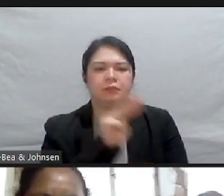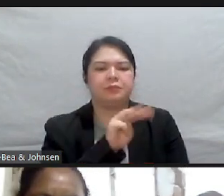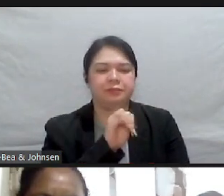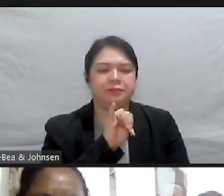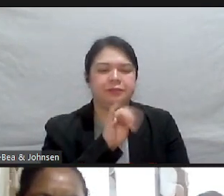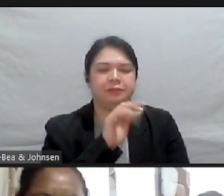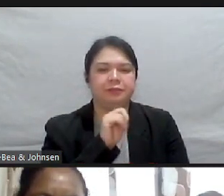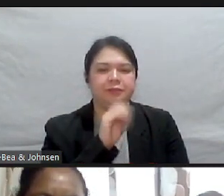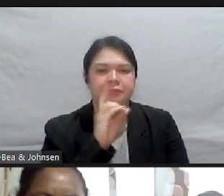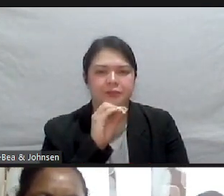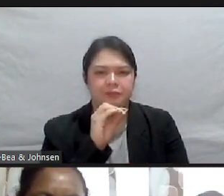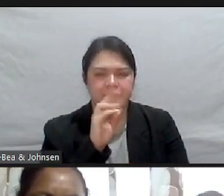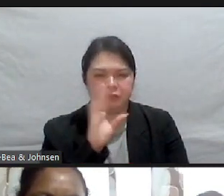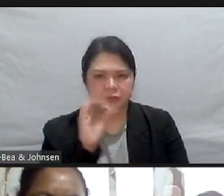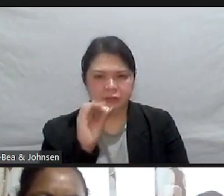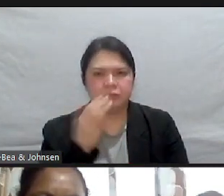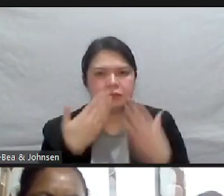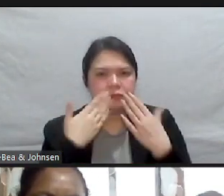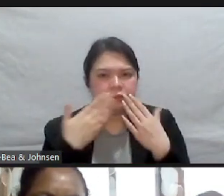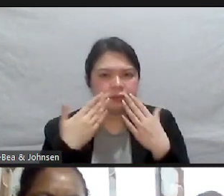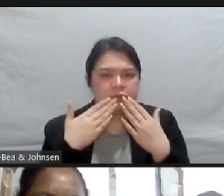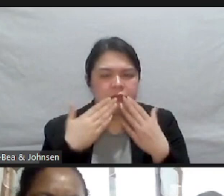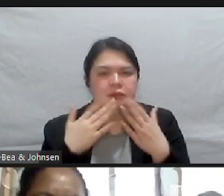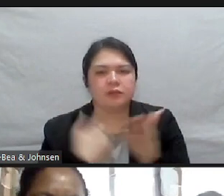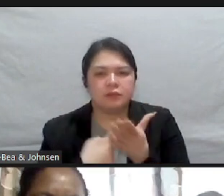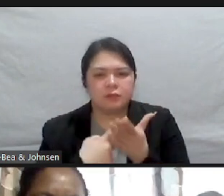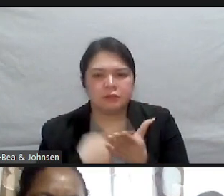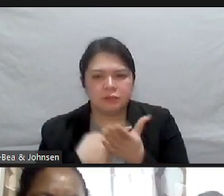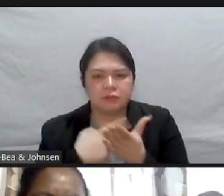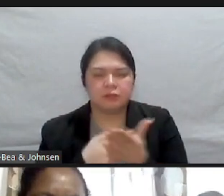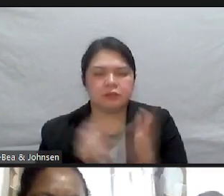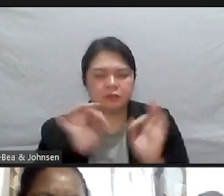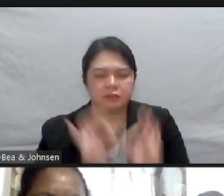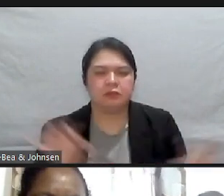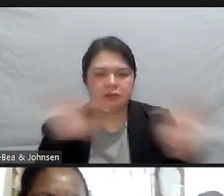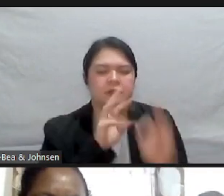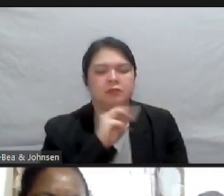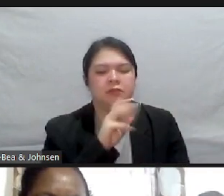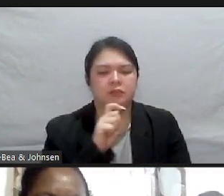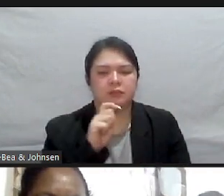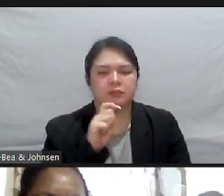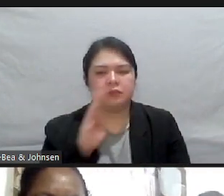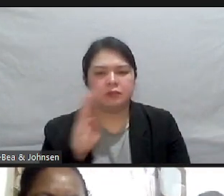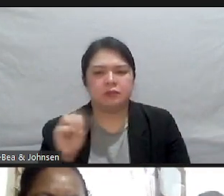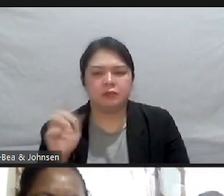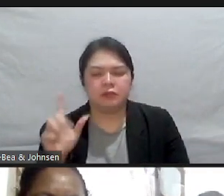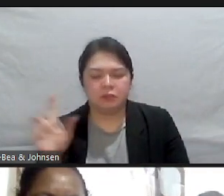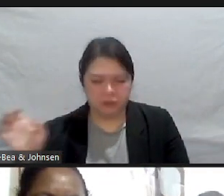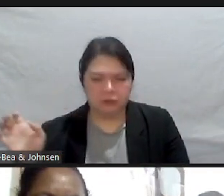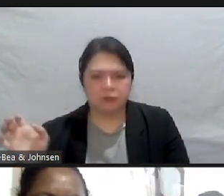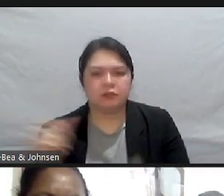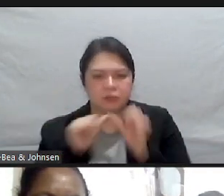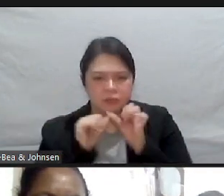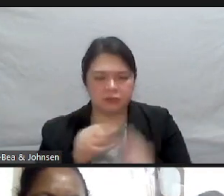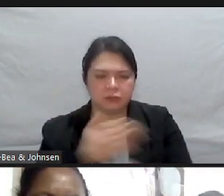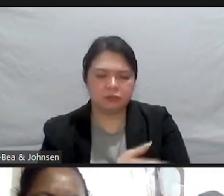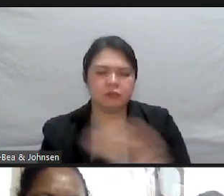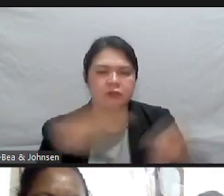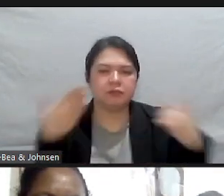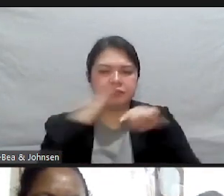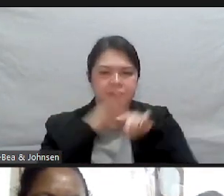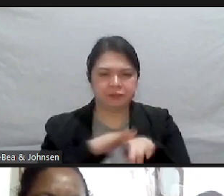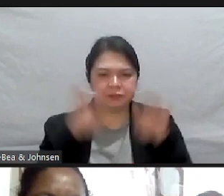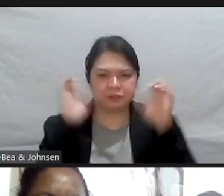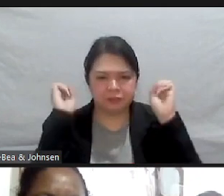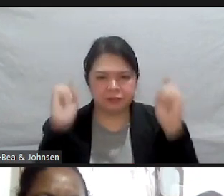sa INET, sa napapanahon na diskusyon tungkol sa kahalagahan ng MTB-MLE sa pagsusulong ng inklusibo at epektibong